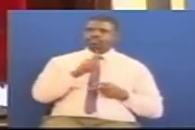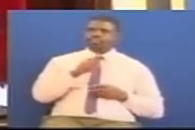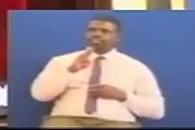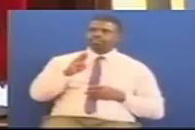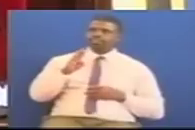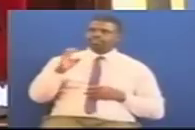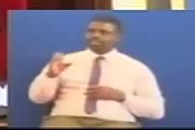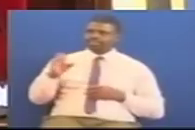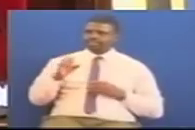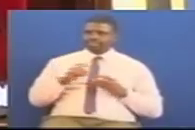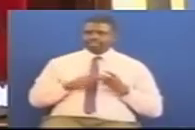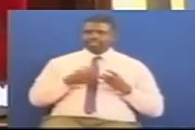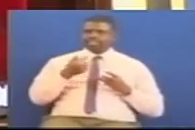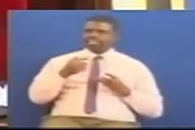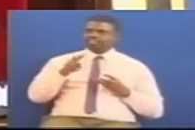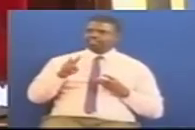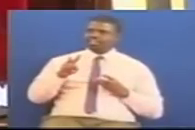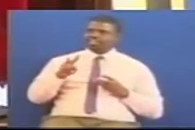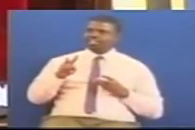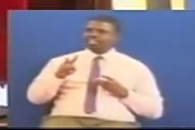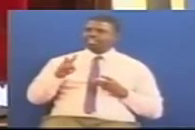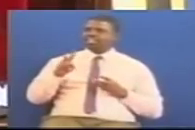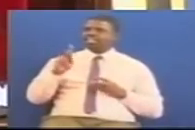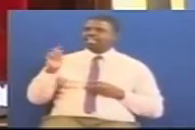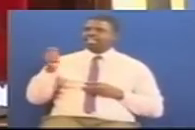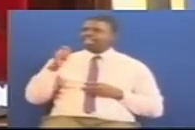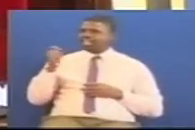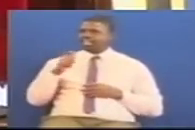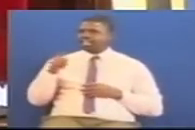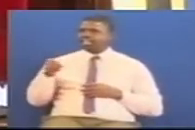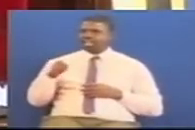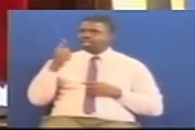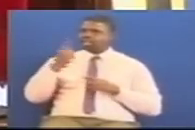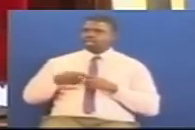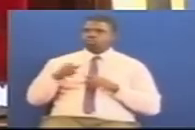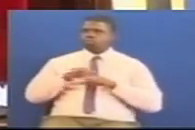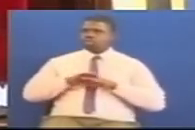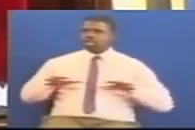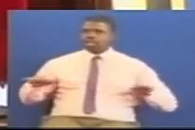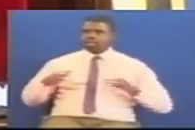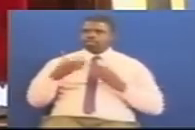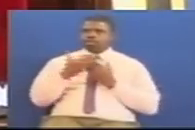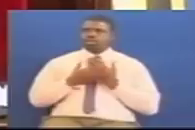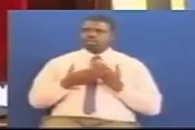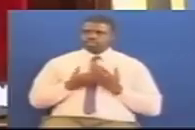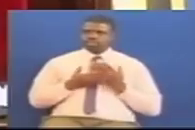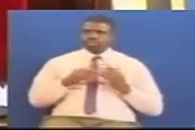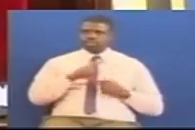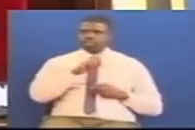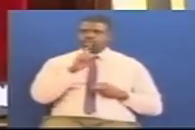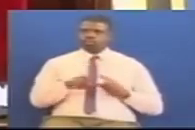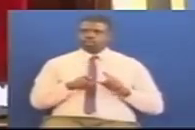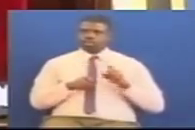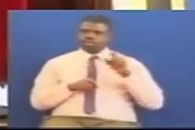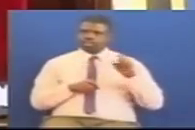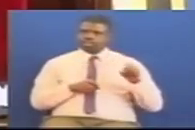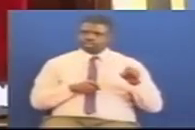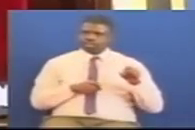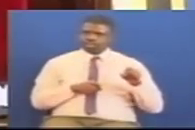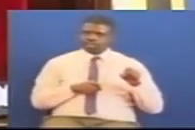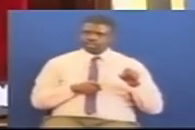ya Kenya. Na Mheshimiwa mwenyekiti, hii ni hatari sana kwa usalama wa nchi. Nimekuwa nikiuliza hili swali tangu